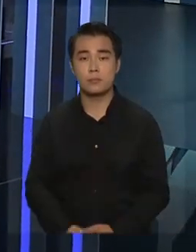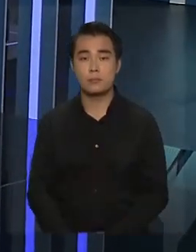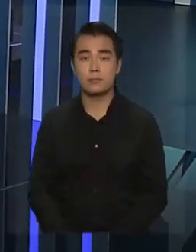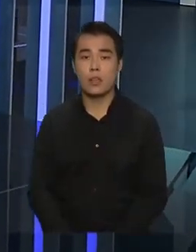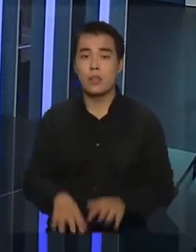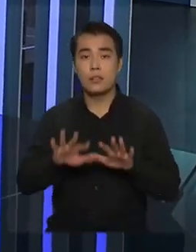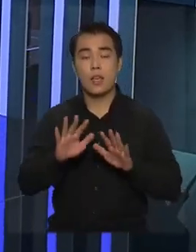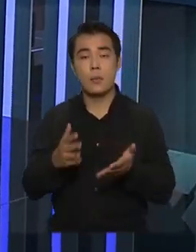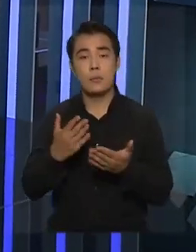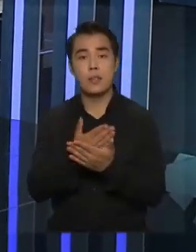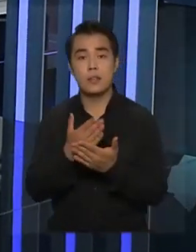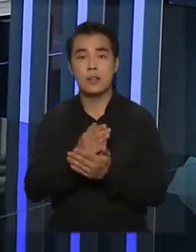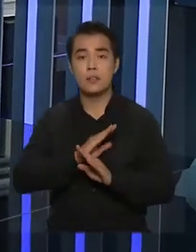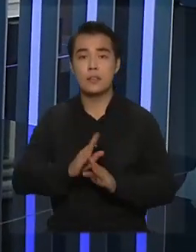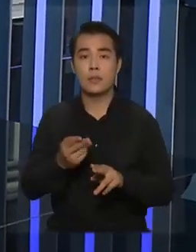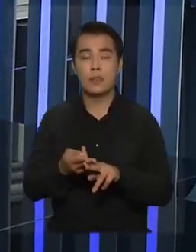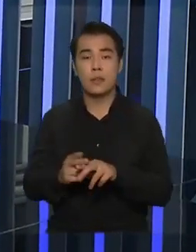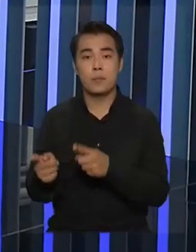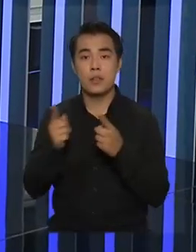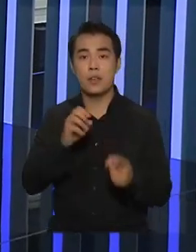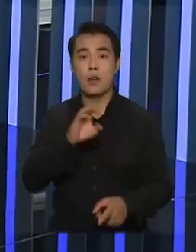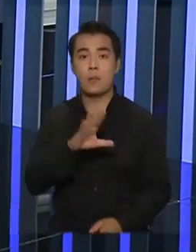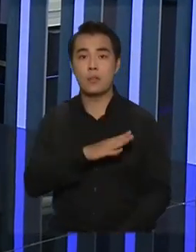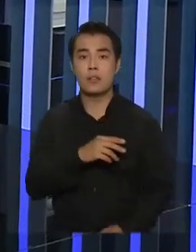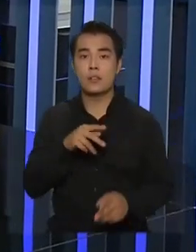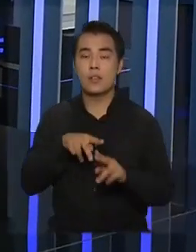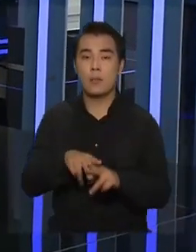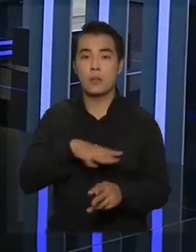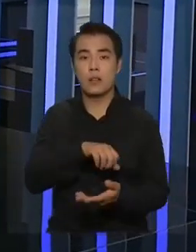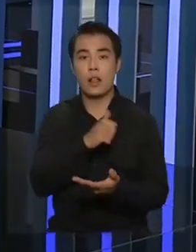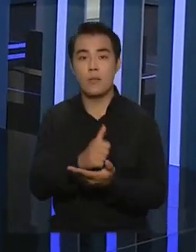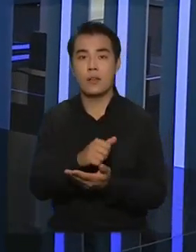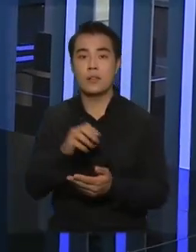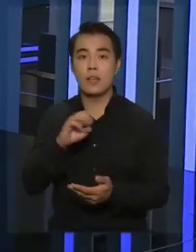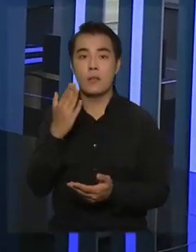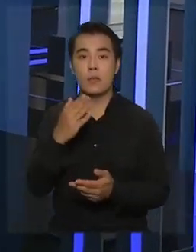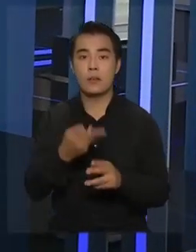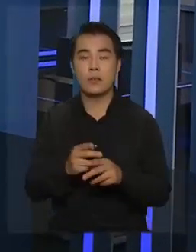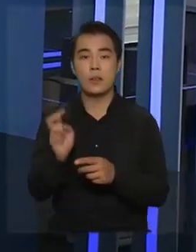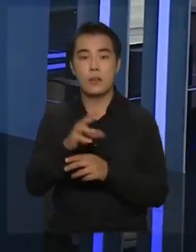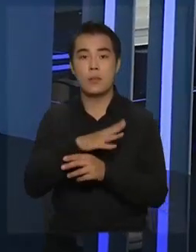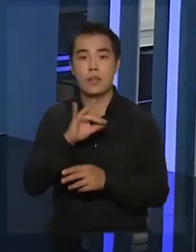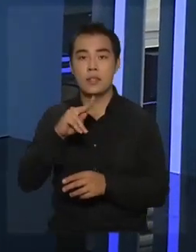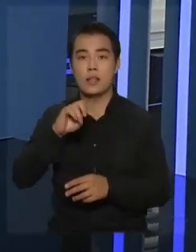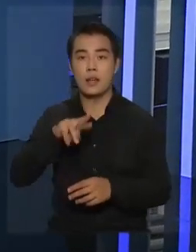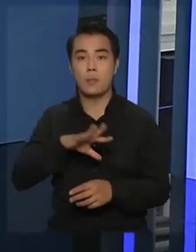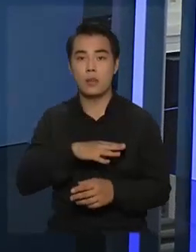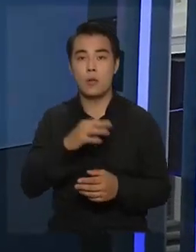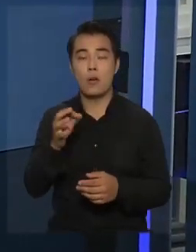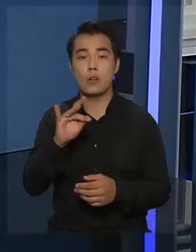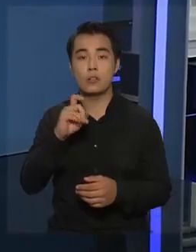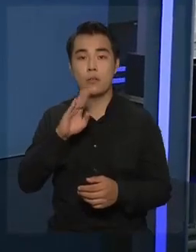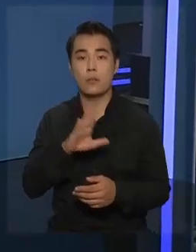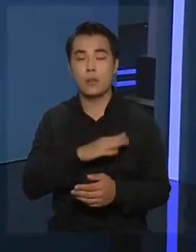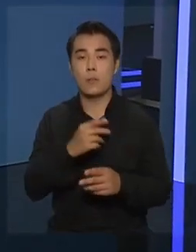К событиям в мире. Нелегальная миграция в Европу заставила главу Еврокомиссии посетить итальянский остров Лампедуза, на который